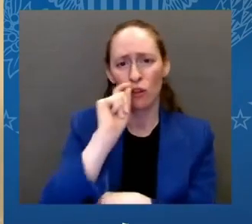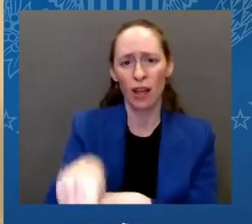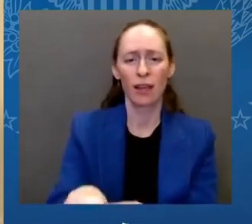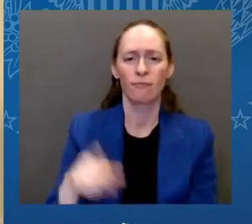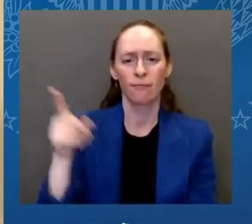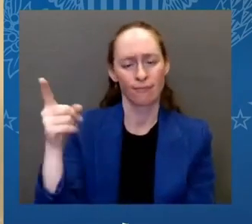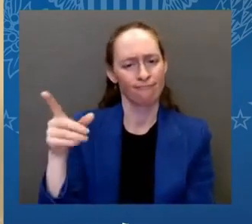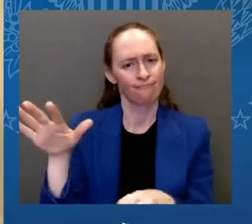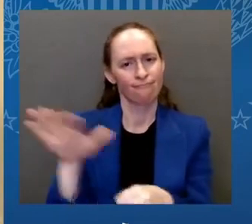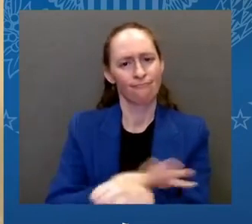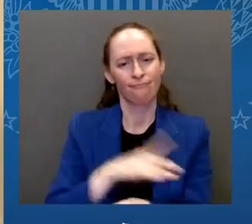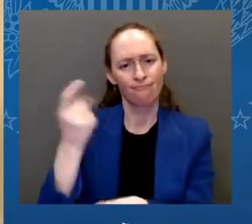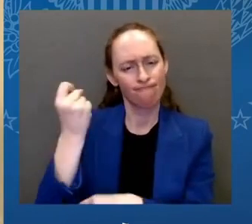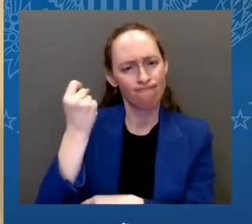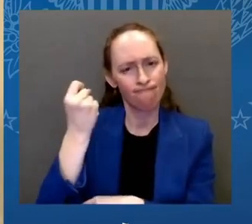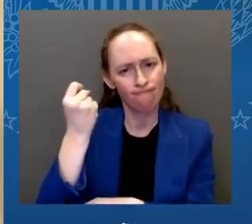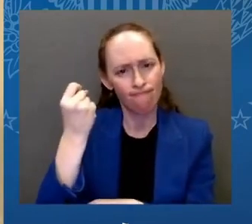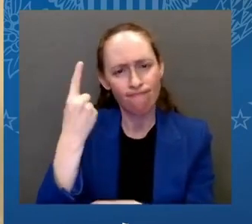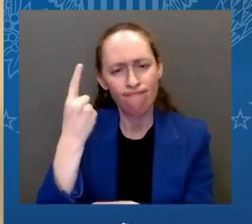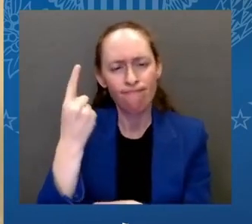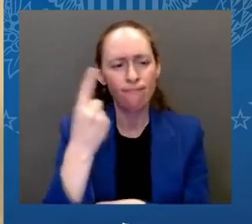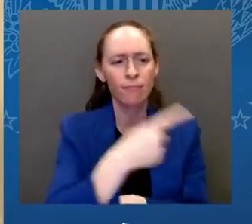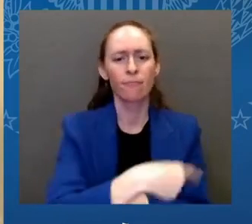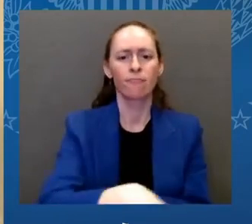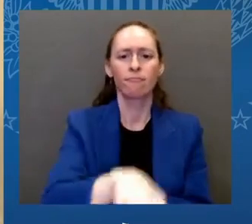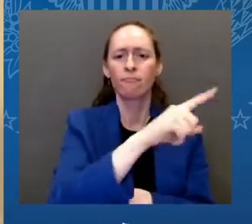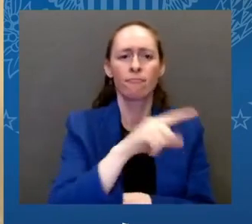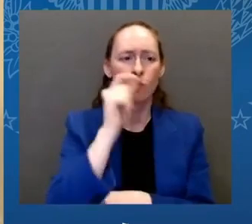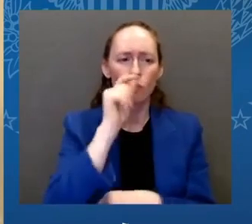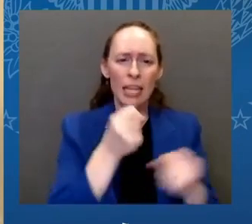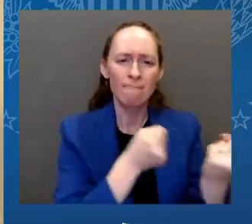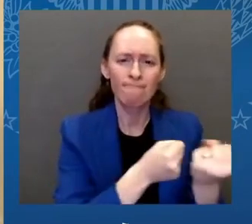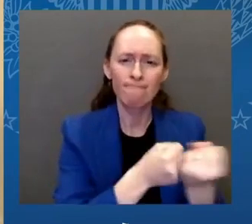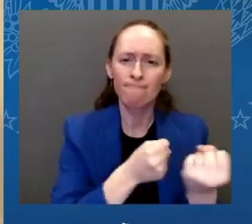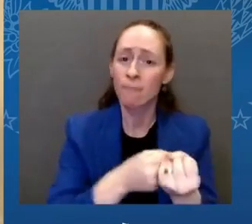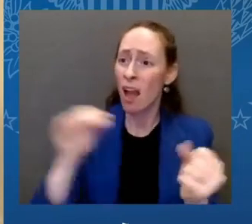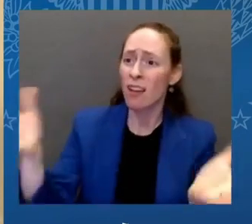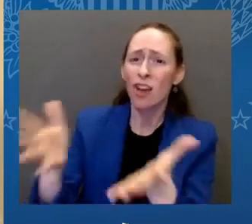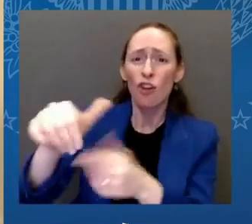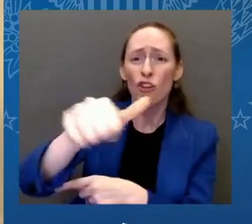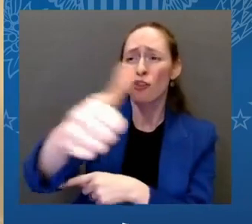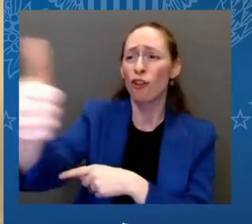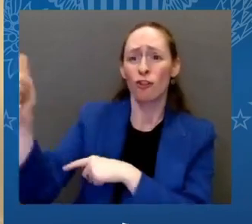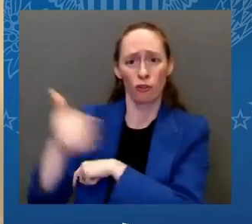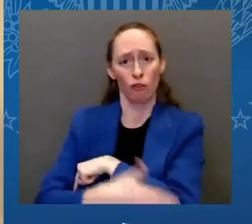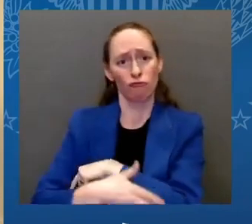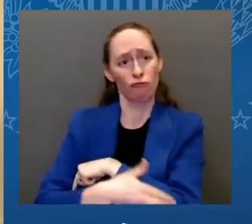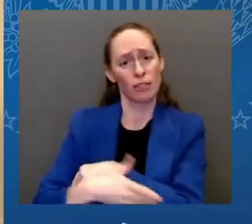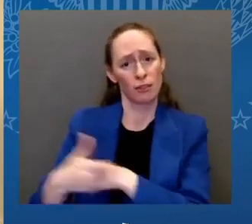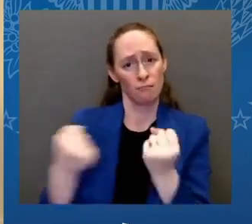для посилення міжнародного правопорядку. Я вдячний президенту Байдену за його особисті зусилля,